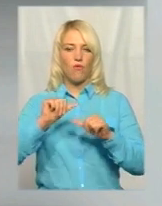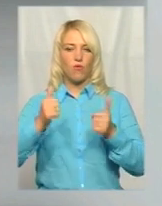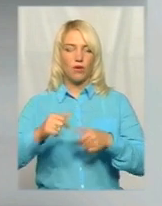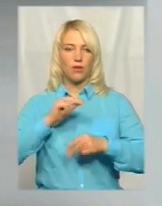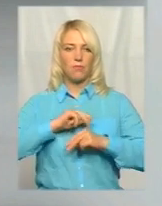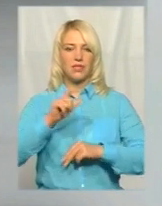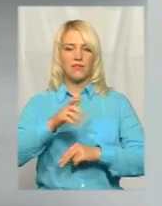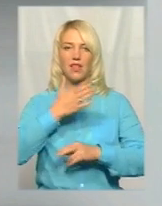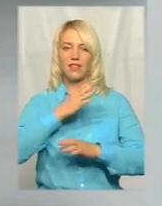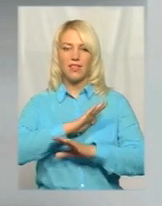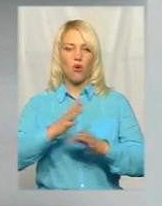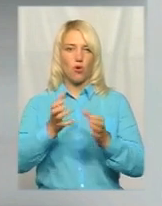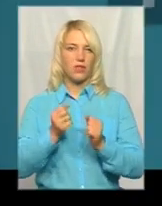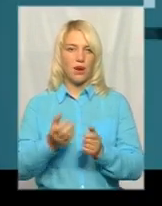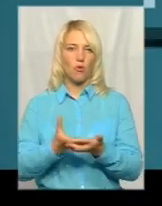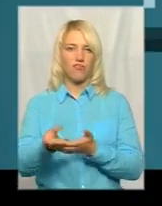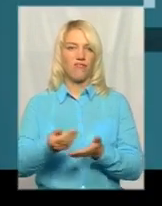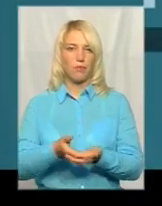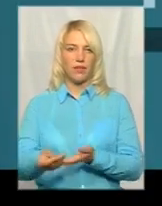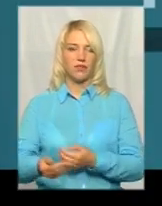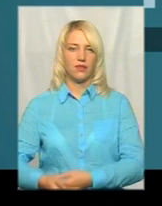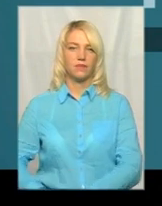отримує жодних із названих виплат.